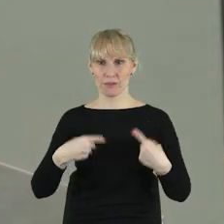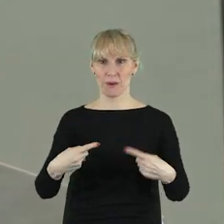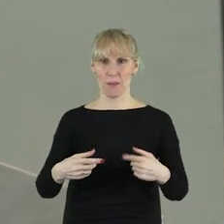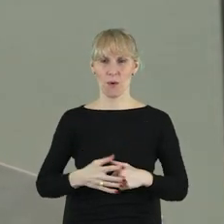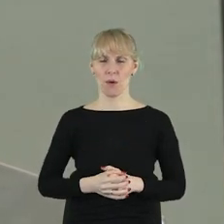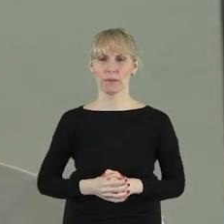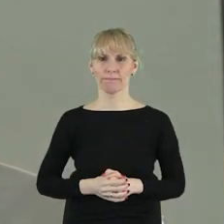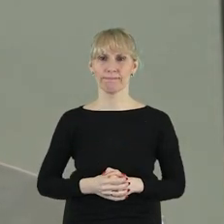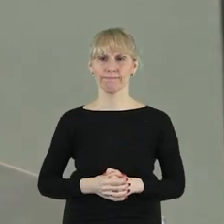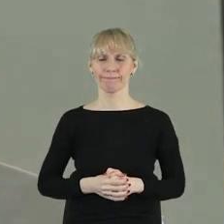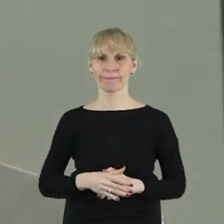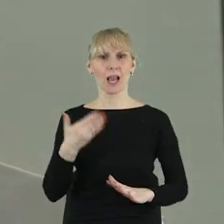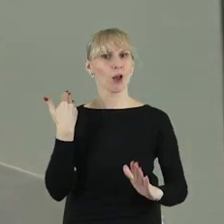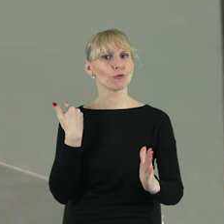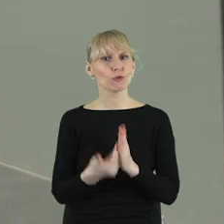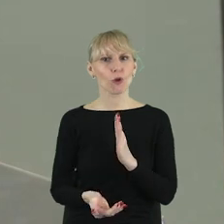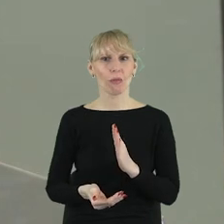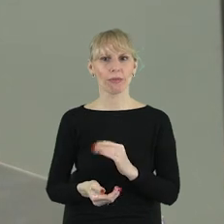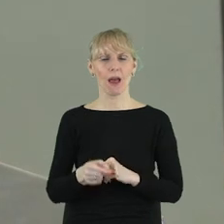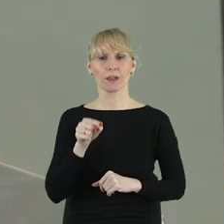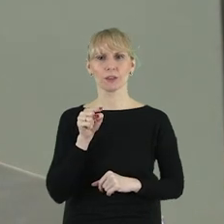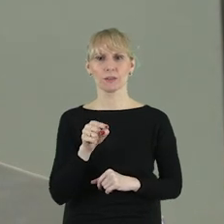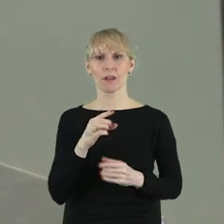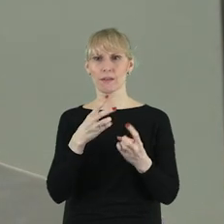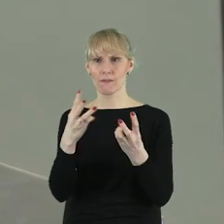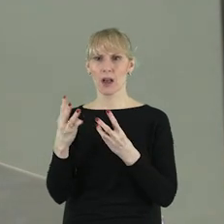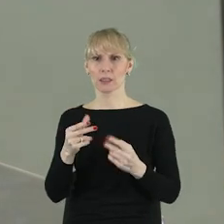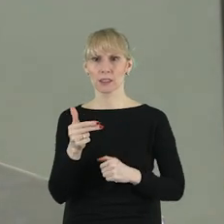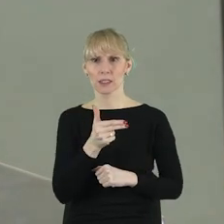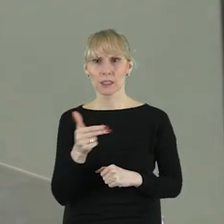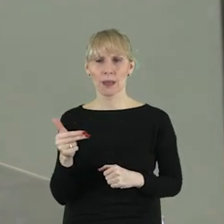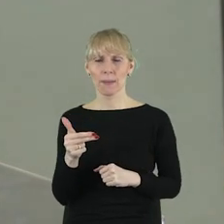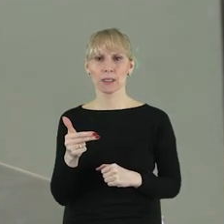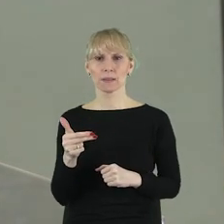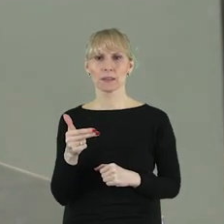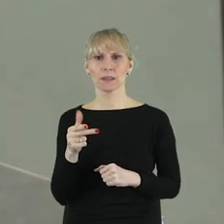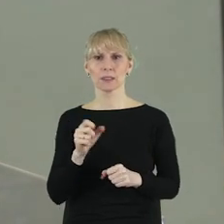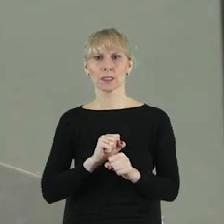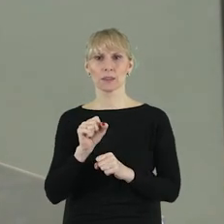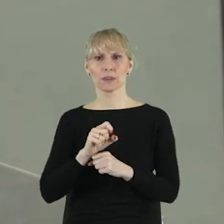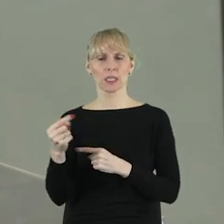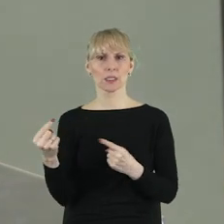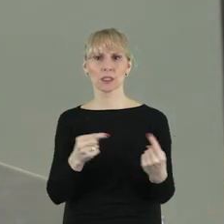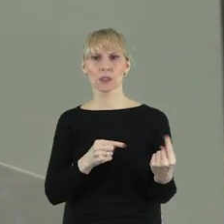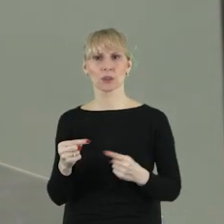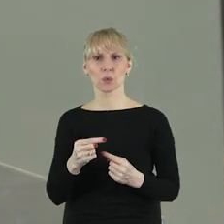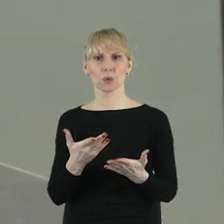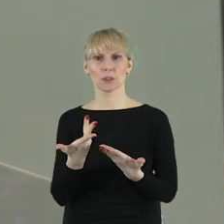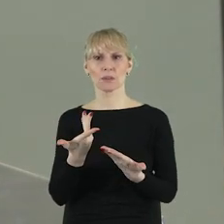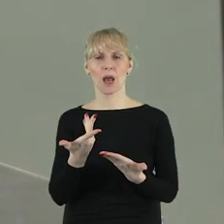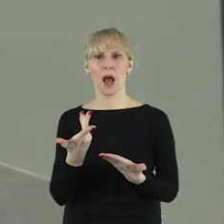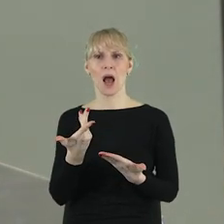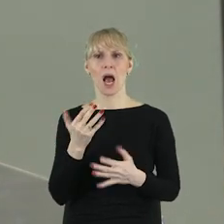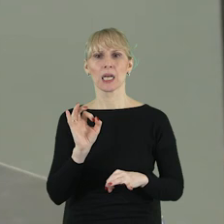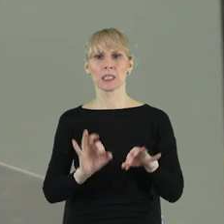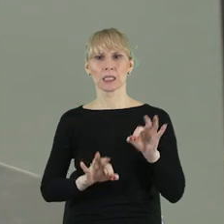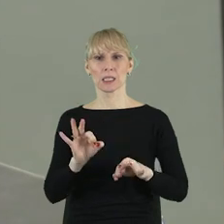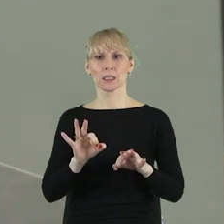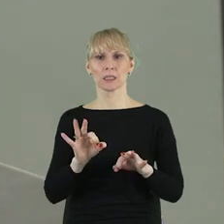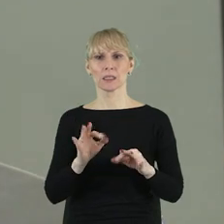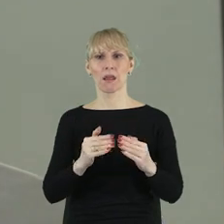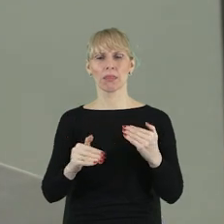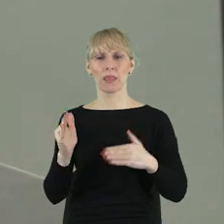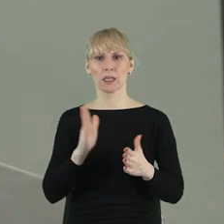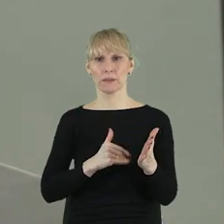rodzaju niepokoje. No, szkoda, że tak ważny temat dyskutujemy na sesji nadzwyczajnej.